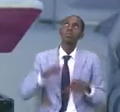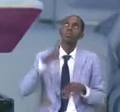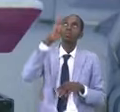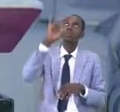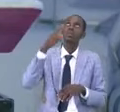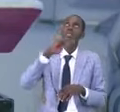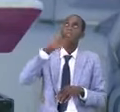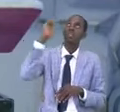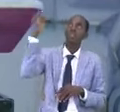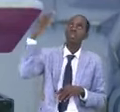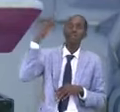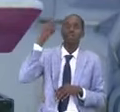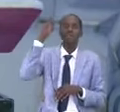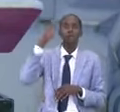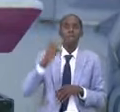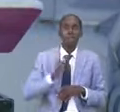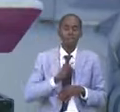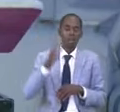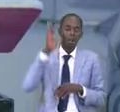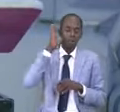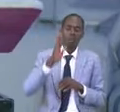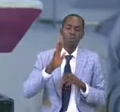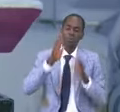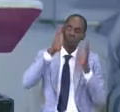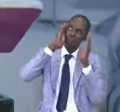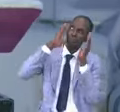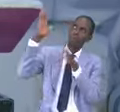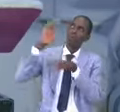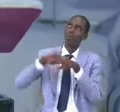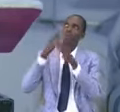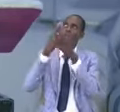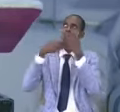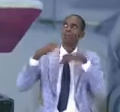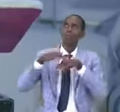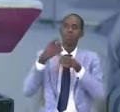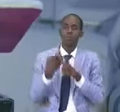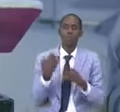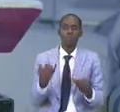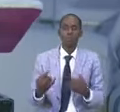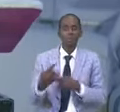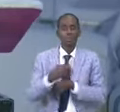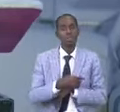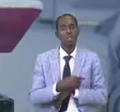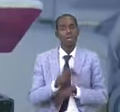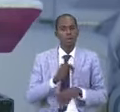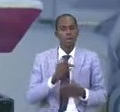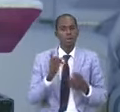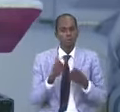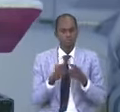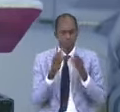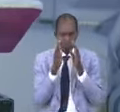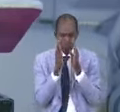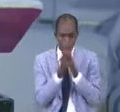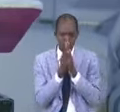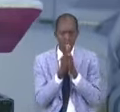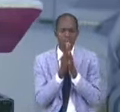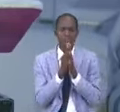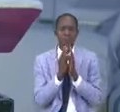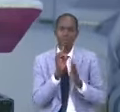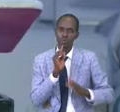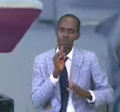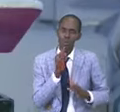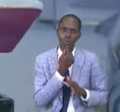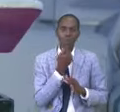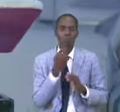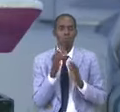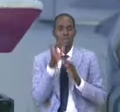vers le ciel à partir d'aujourd'hui les regards sur le ciel je veux que tu passes du temps dans la prière invoque le nom du Seigneur